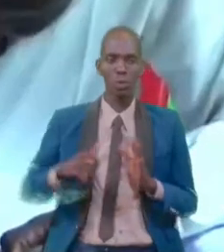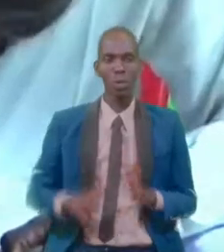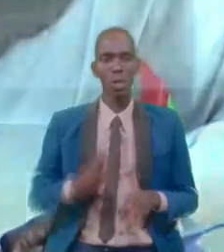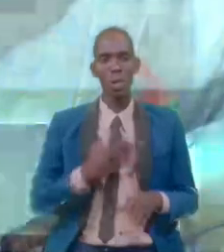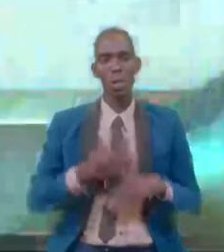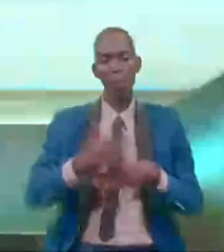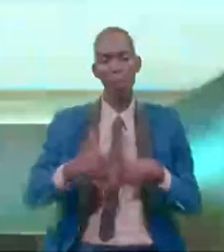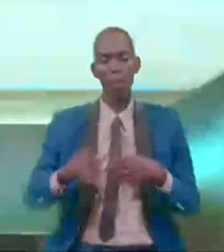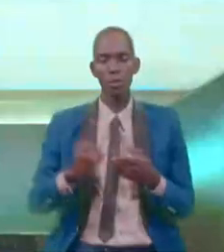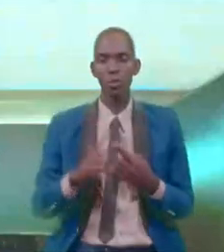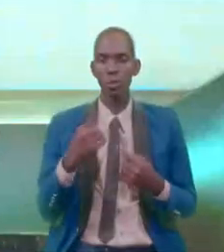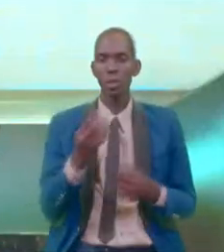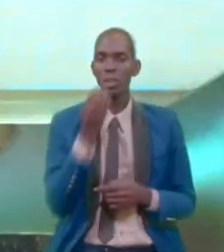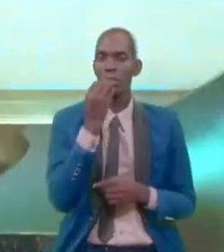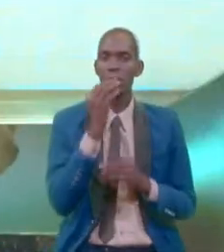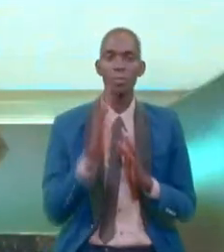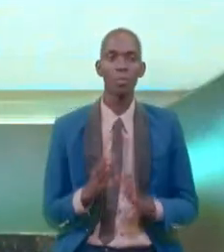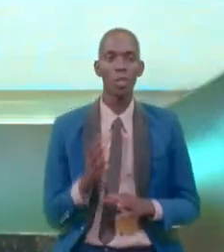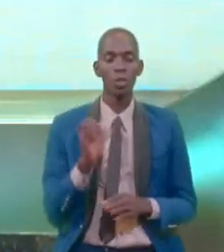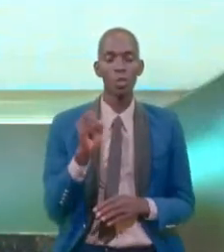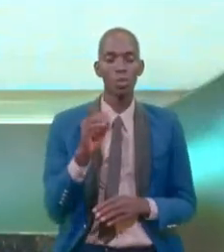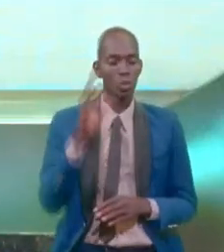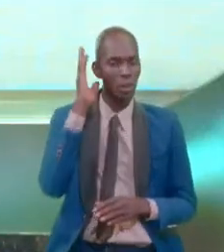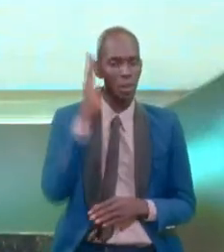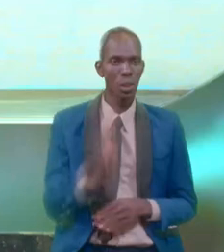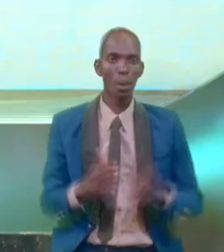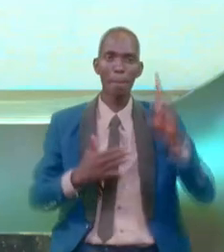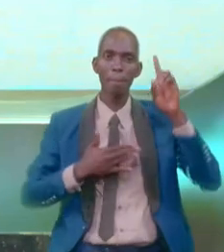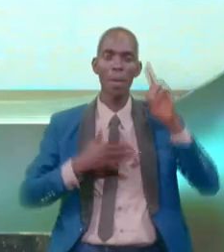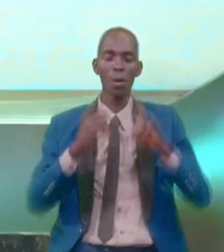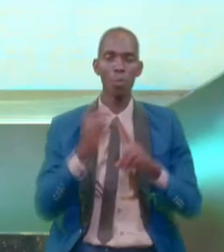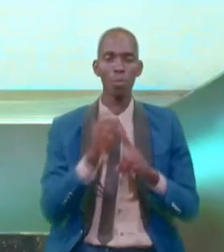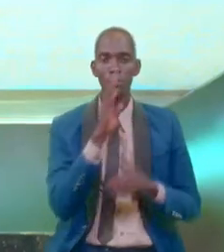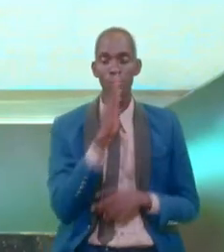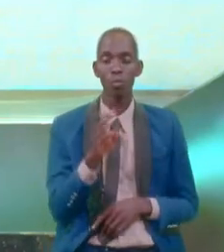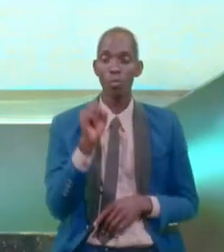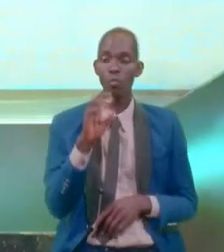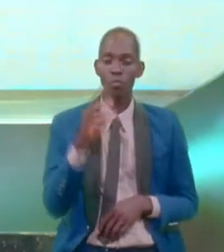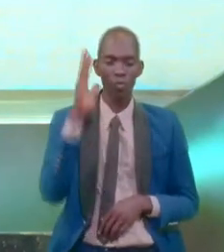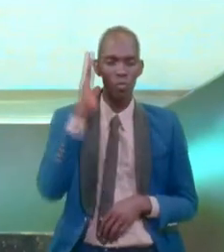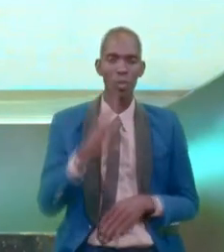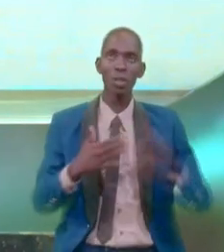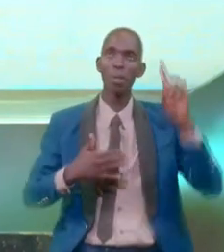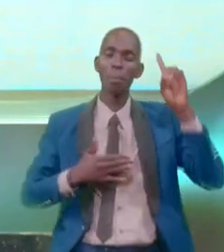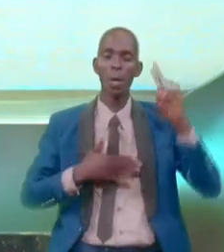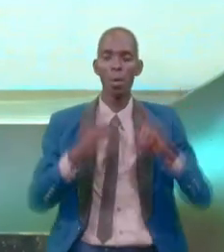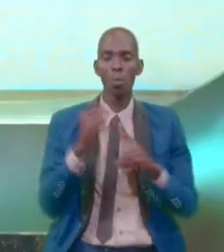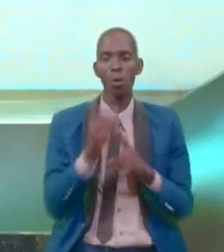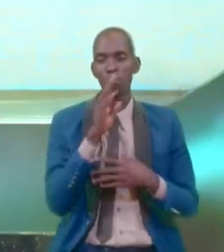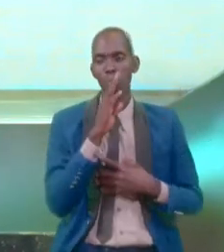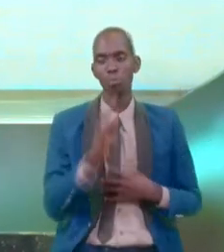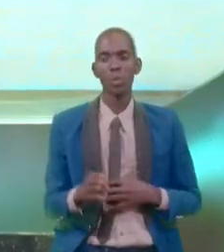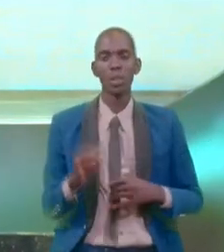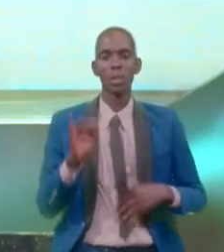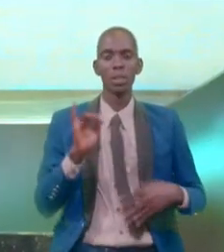au semeur et du pain à celui qui mange, ainsi en est-il de ma parole. Ainsi en est-il de ma